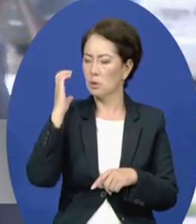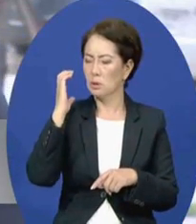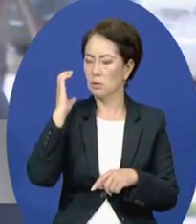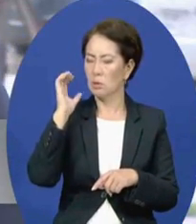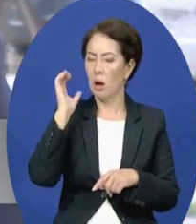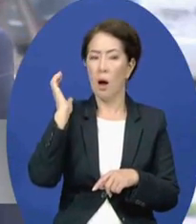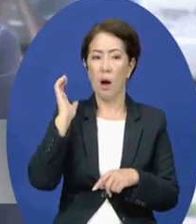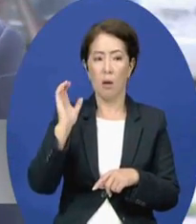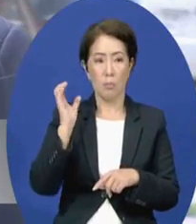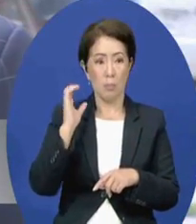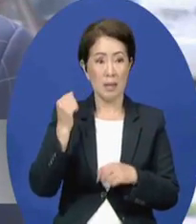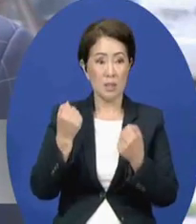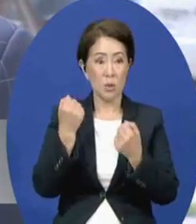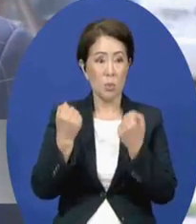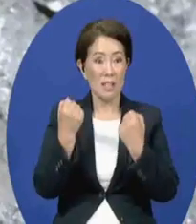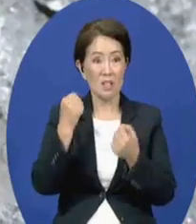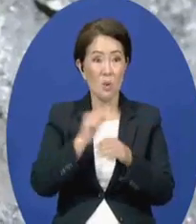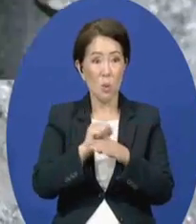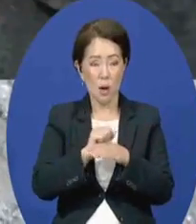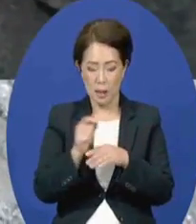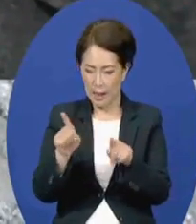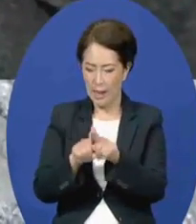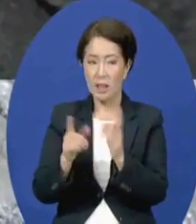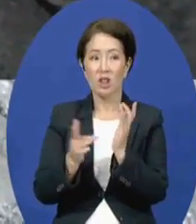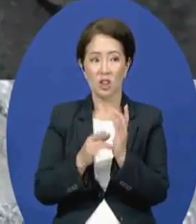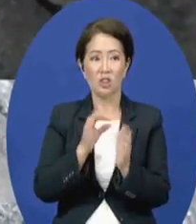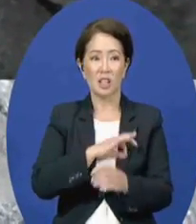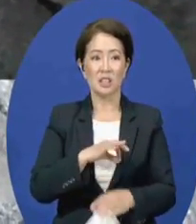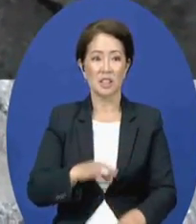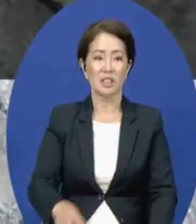бол энэ технологиг бол хэрэглээд явж байгаа.